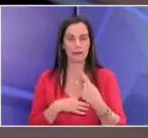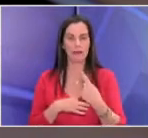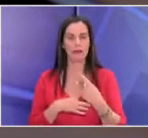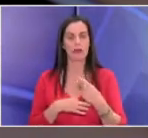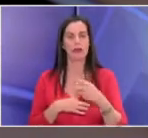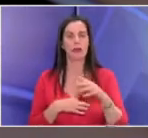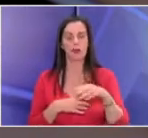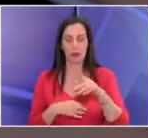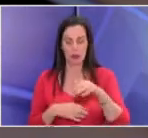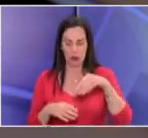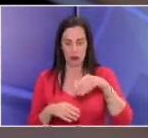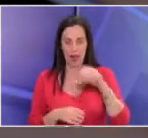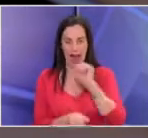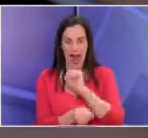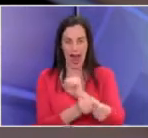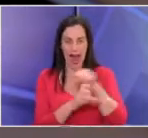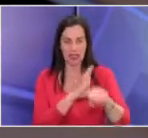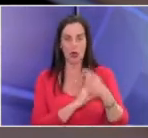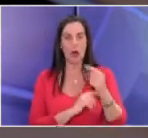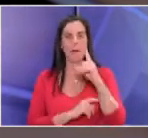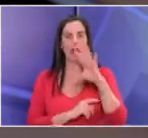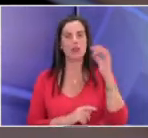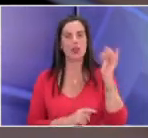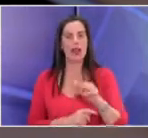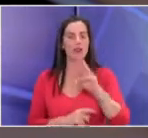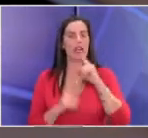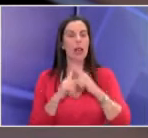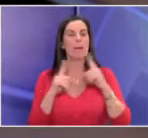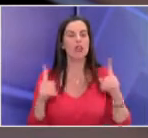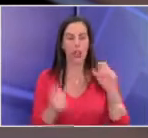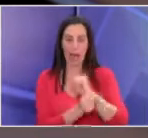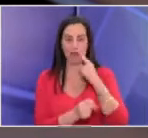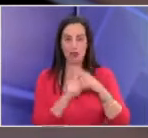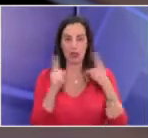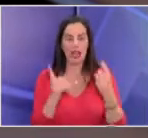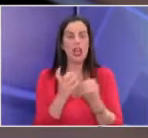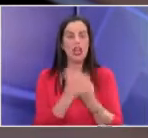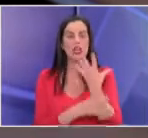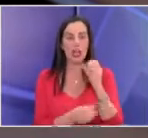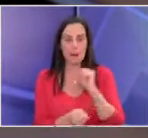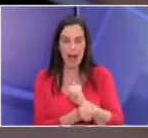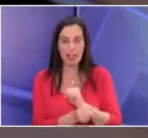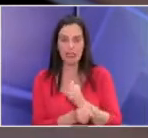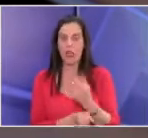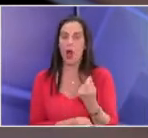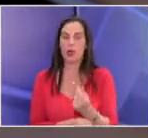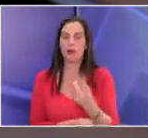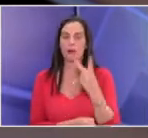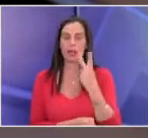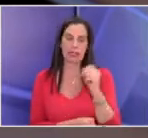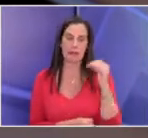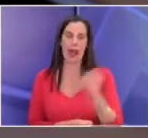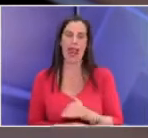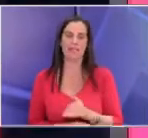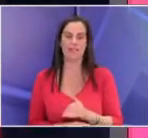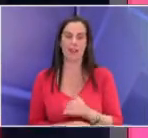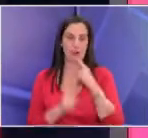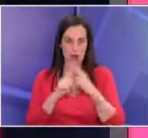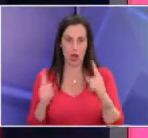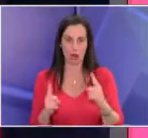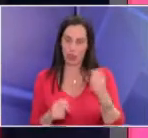ידידים, מאגר של מעסיקים שמוכנים להעסיק אסירים משוחררים. אולי לא רבים יודעים, 100% מהמעסיקים האלה הם המגזר